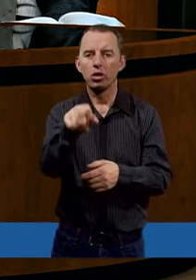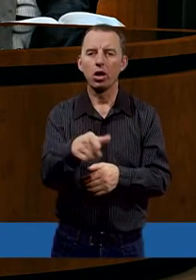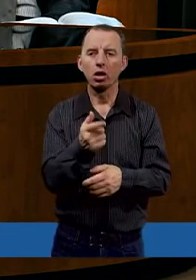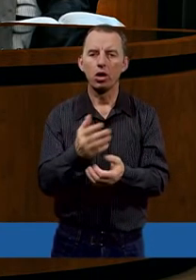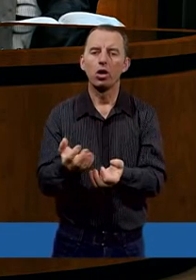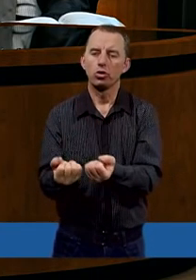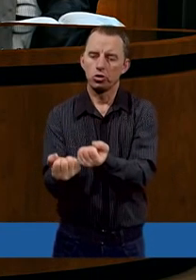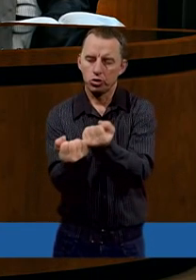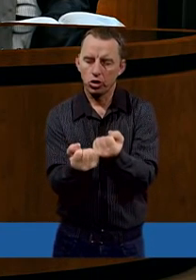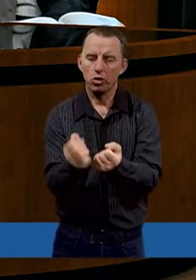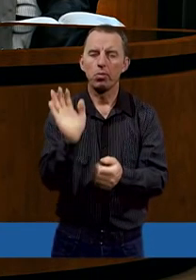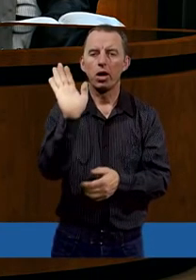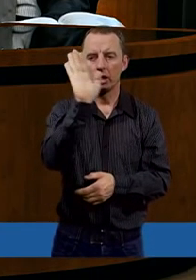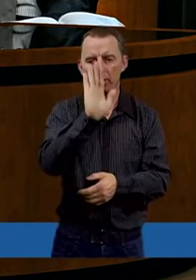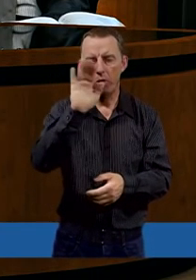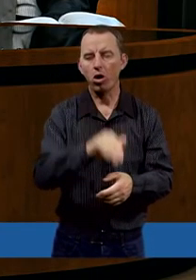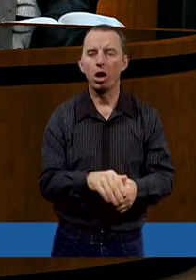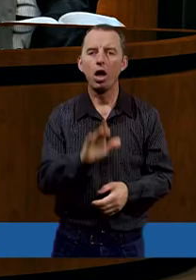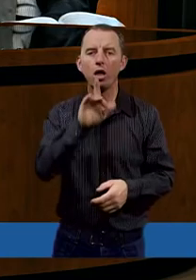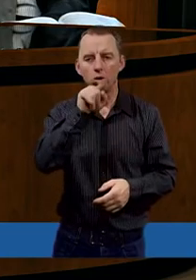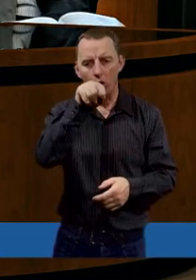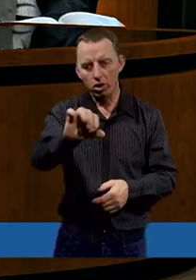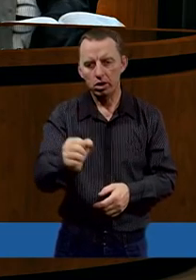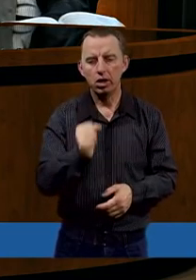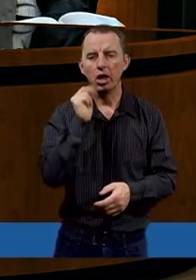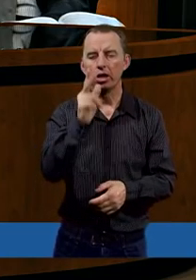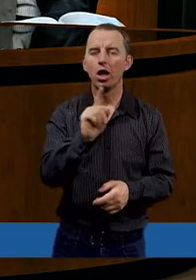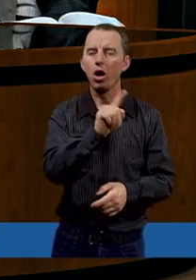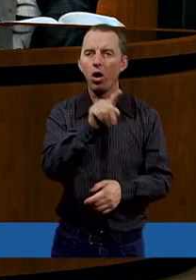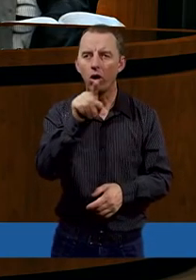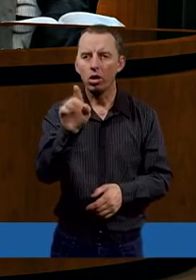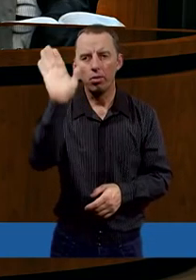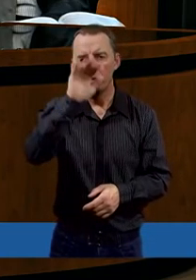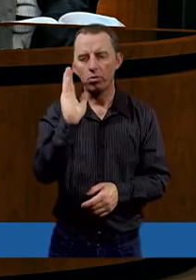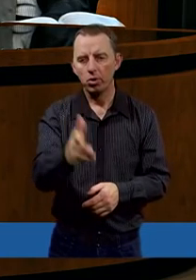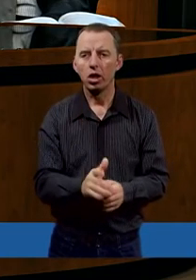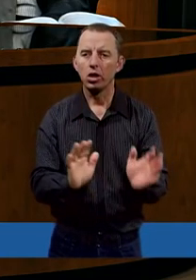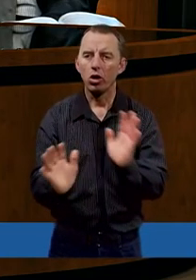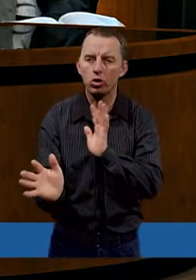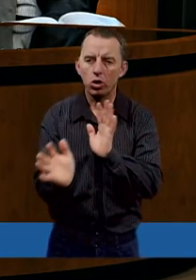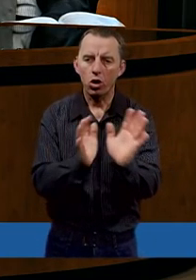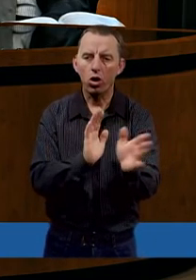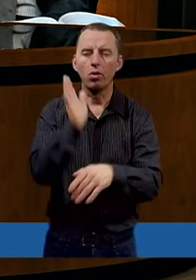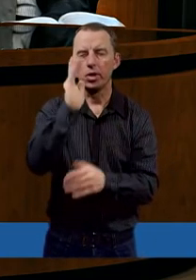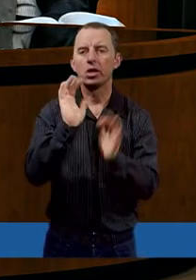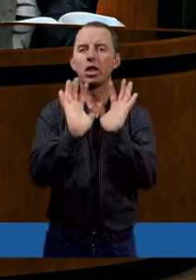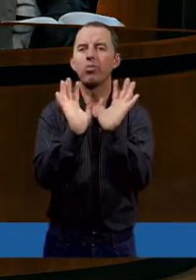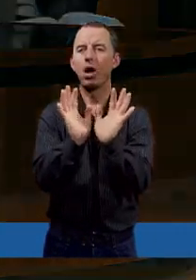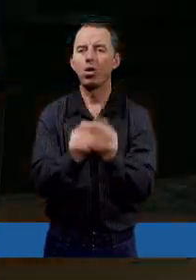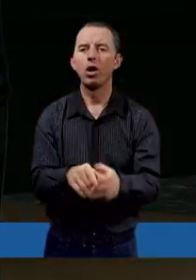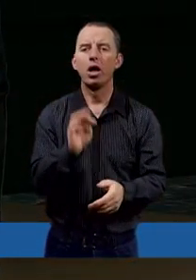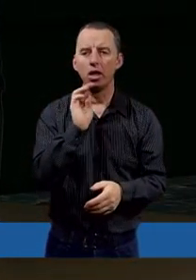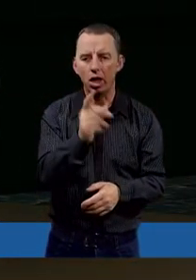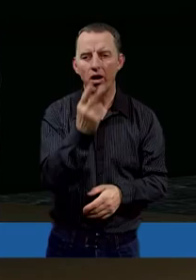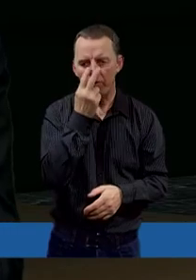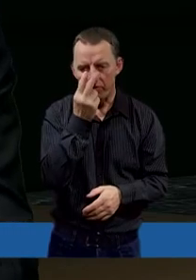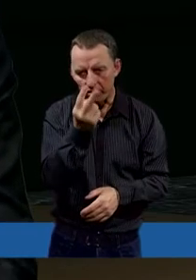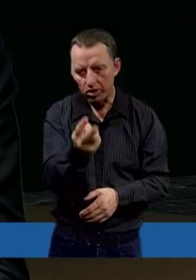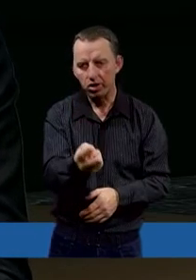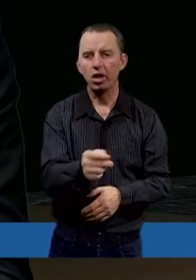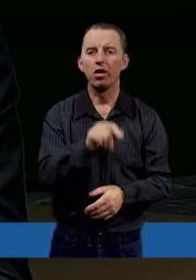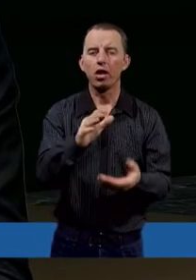będą się trzymać Boga, to jednak oni, Pan Bóg będzie o nich się troszczył i będzie o nich dbał. Ale tak też widzimy